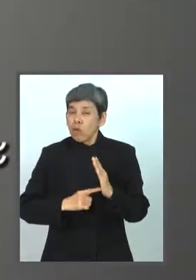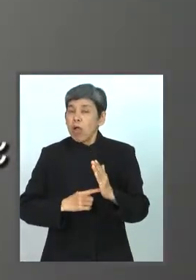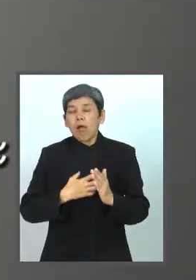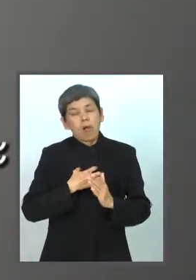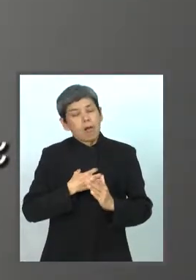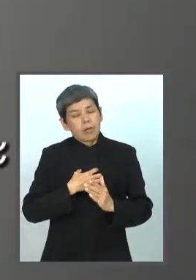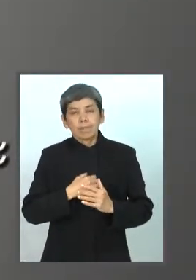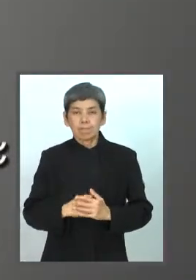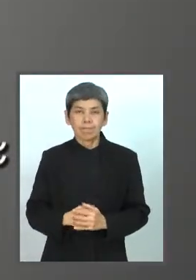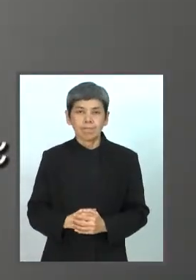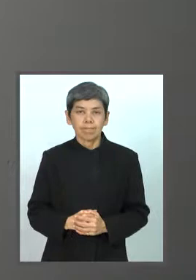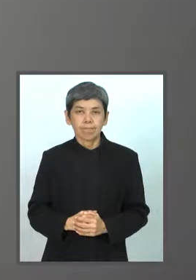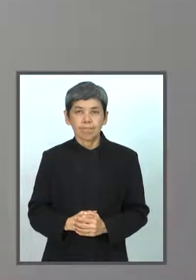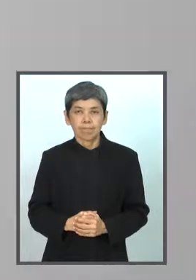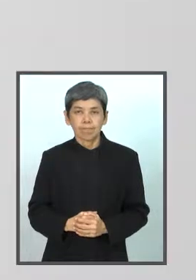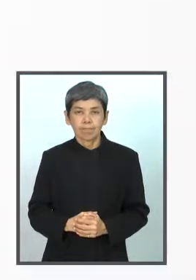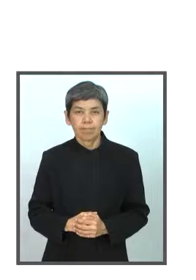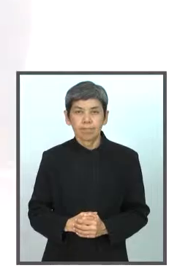ได้เดินตามฝันเหมือนเราอะค่ะ